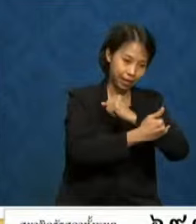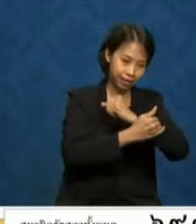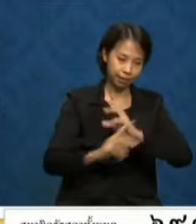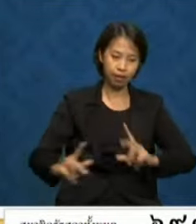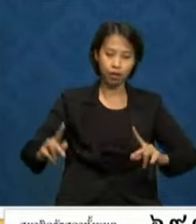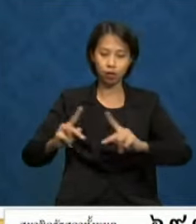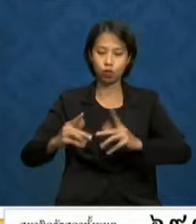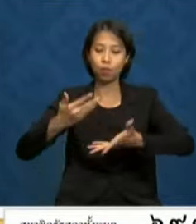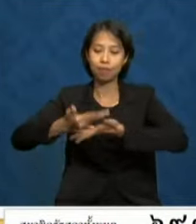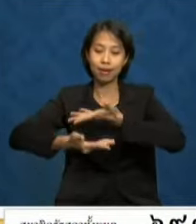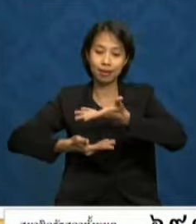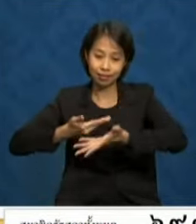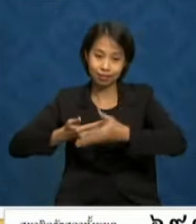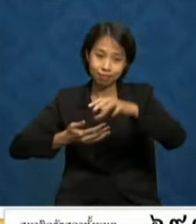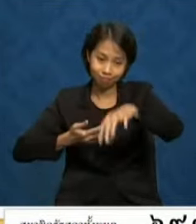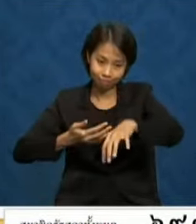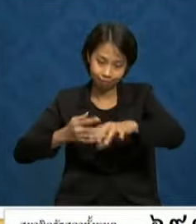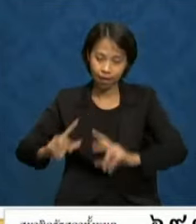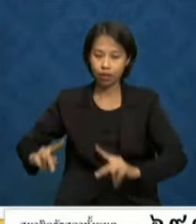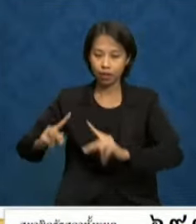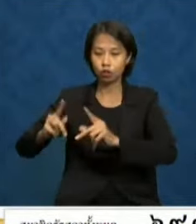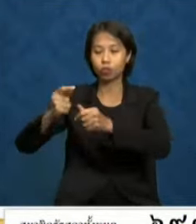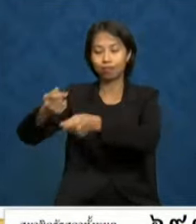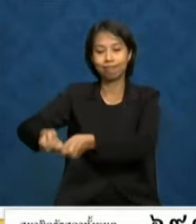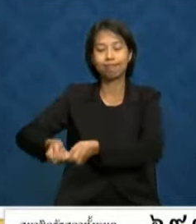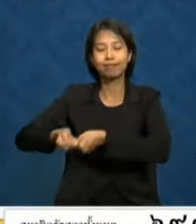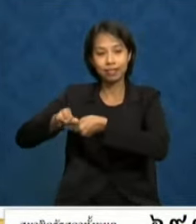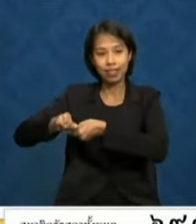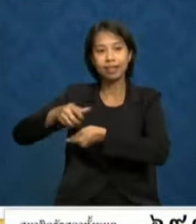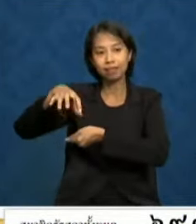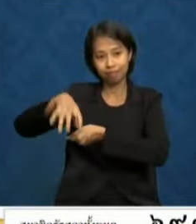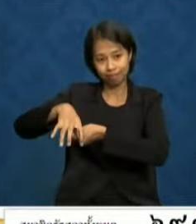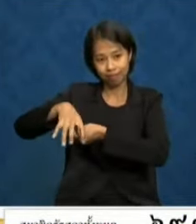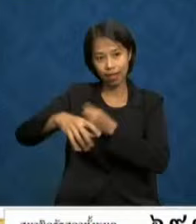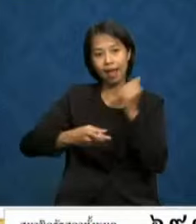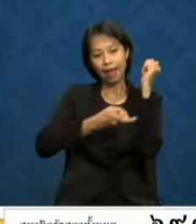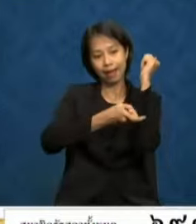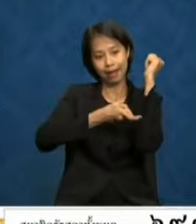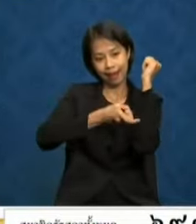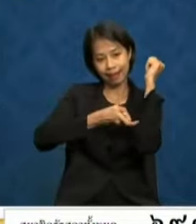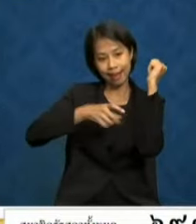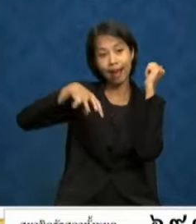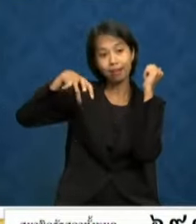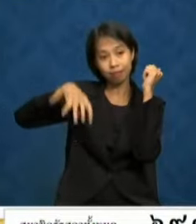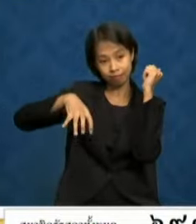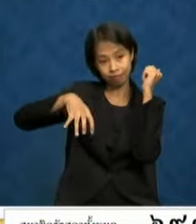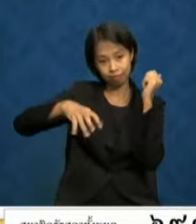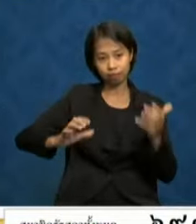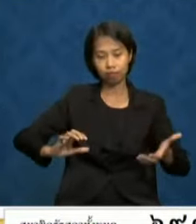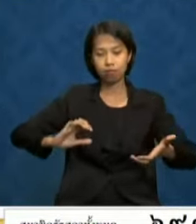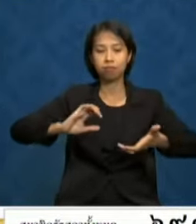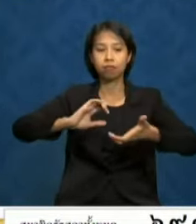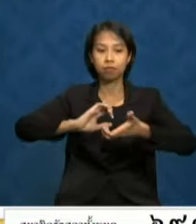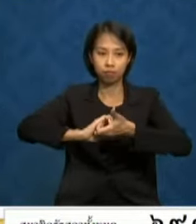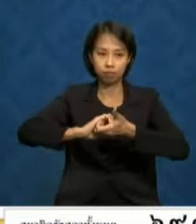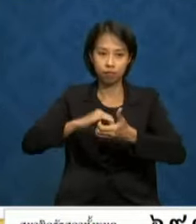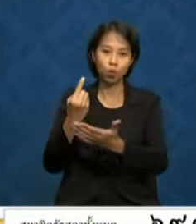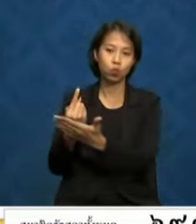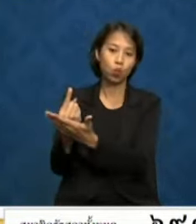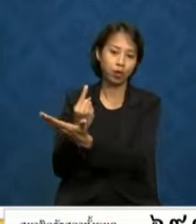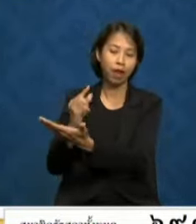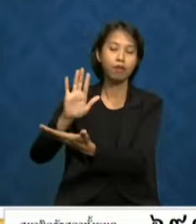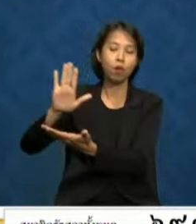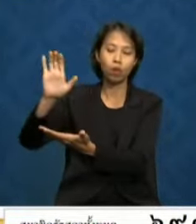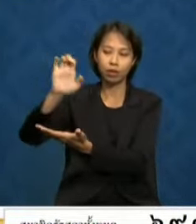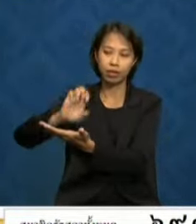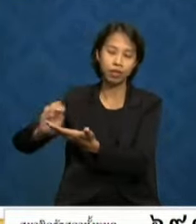ณิชย์นะครับกระทรวงเกษตรสหกรณ์นะครับแล้วก็การยางแห่งประเทศไทยนะครับ แล้วก็ร่วมมือกับทางคณะผู้แทนสหภาพยุโรปประจ